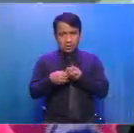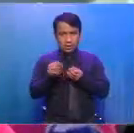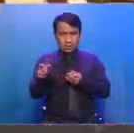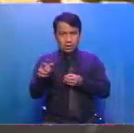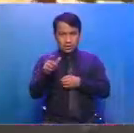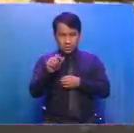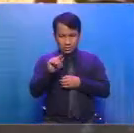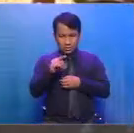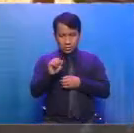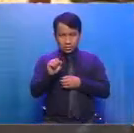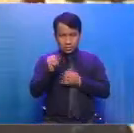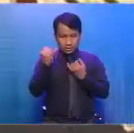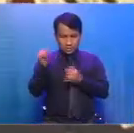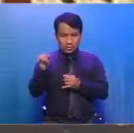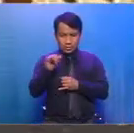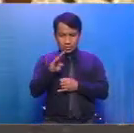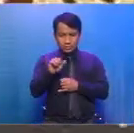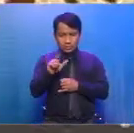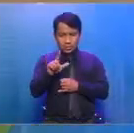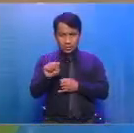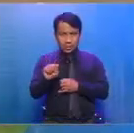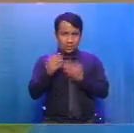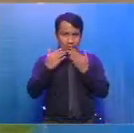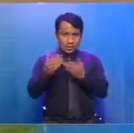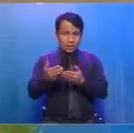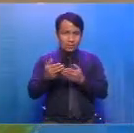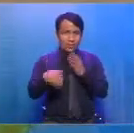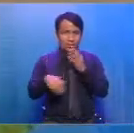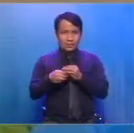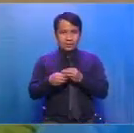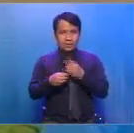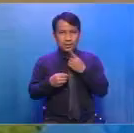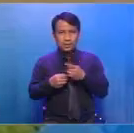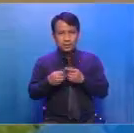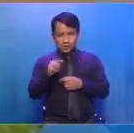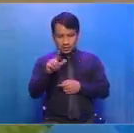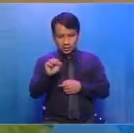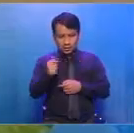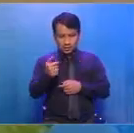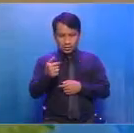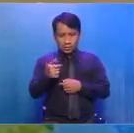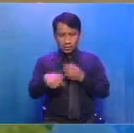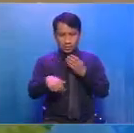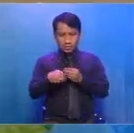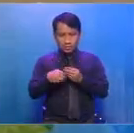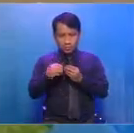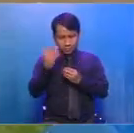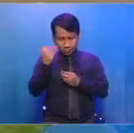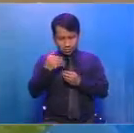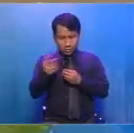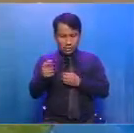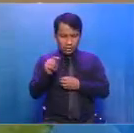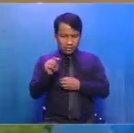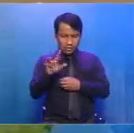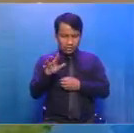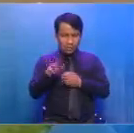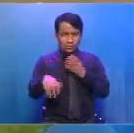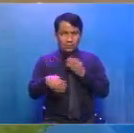at Amugawan sa Isabela. Salamat po sa Alagang Kapatid sa TV5